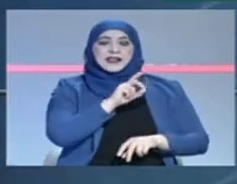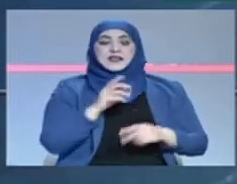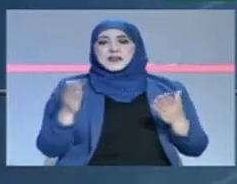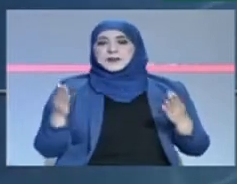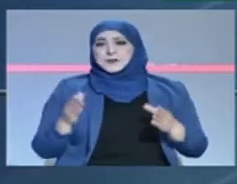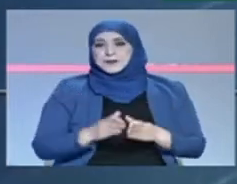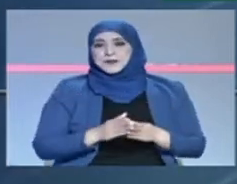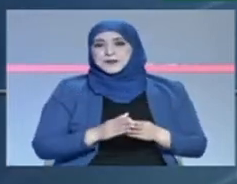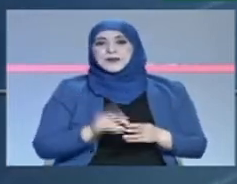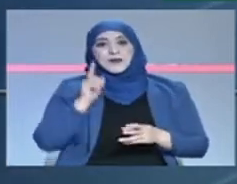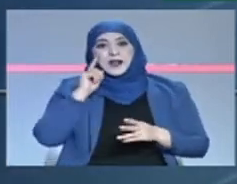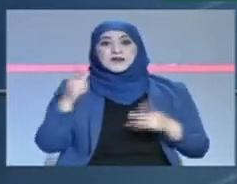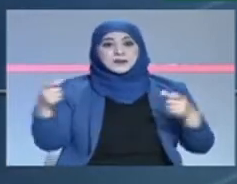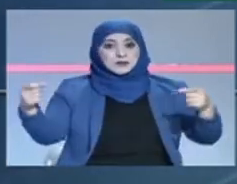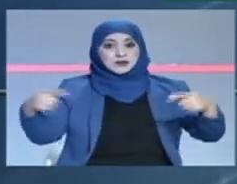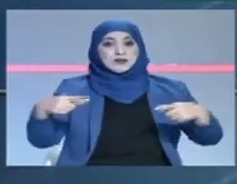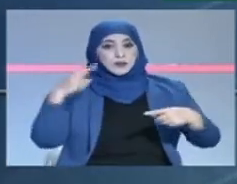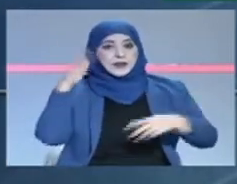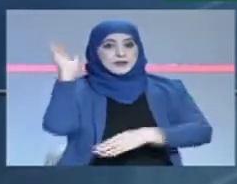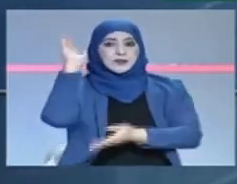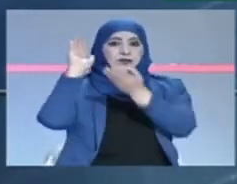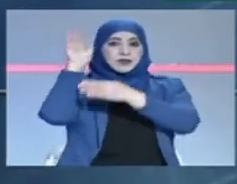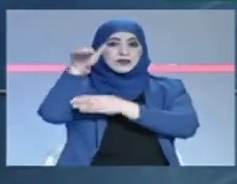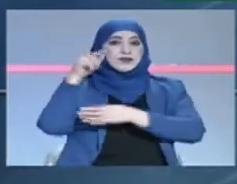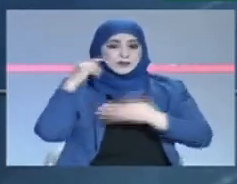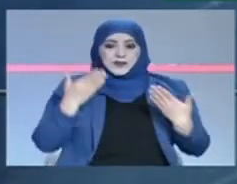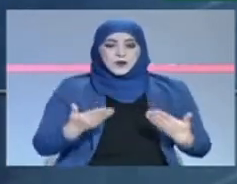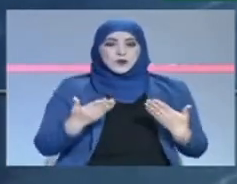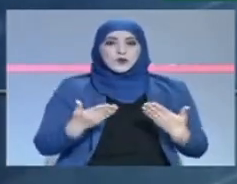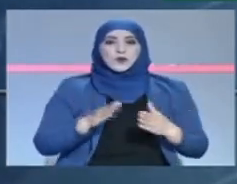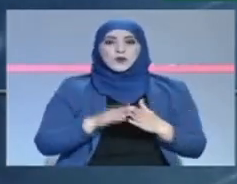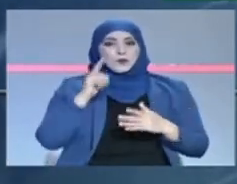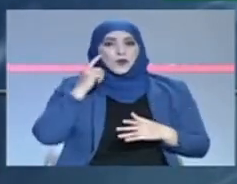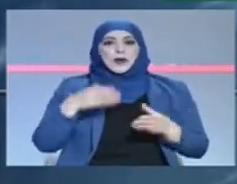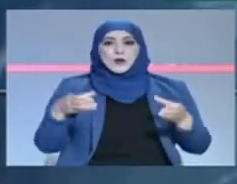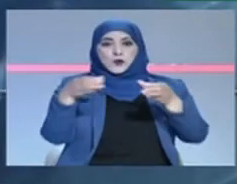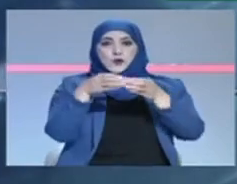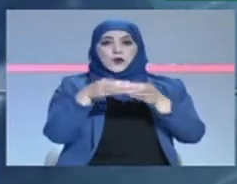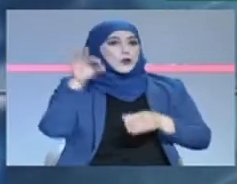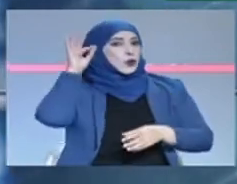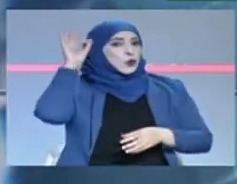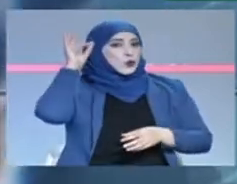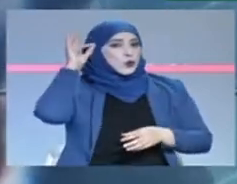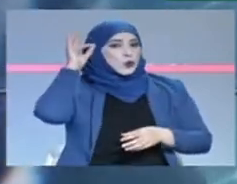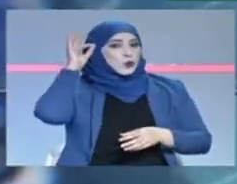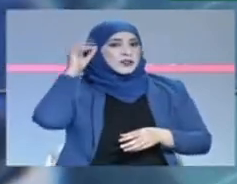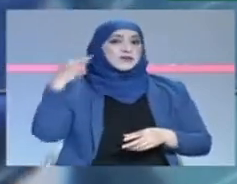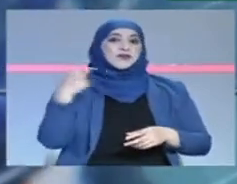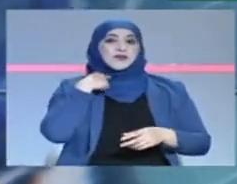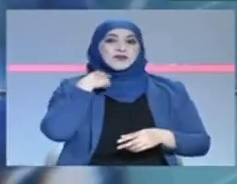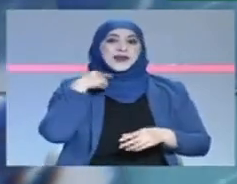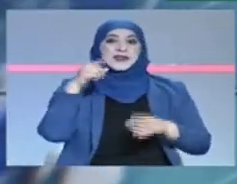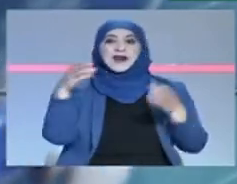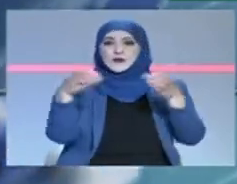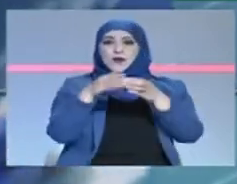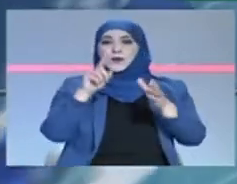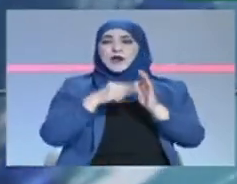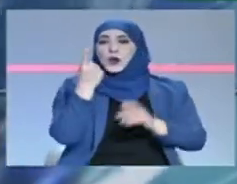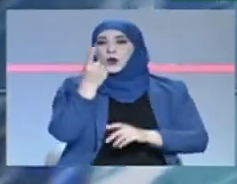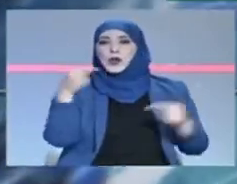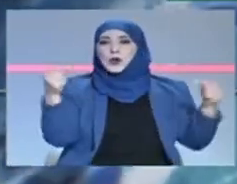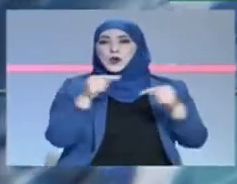30-30 في مباراة جمعتهما مساء اليوم. وكان المنتخب الوطني خاسر في اللقاء الأول ضد